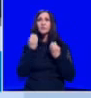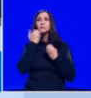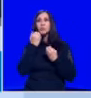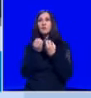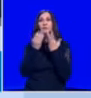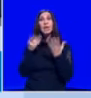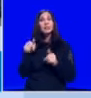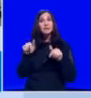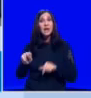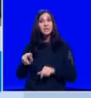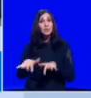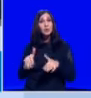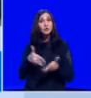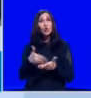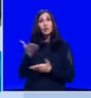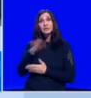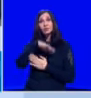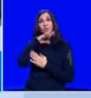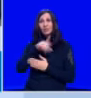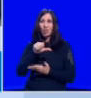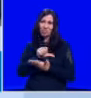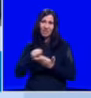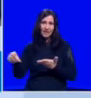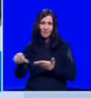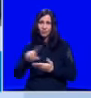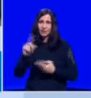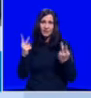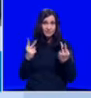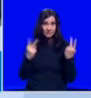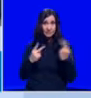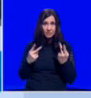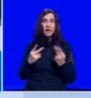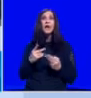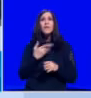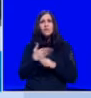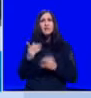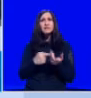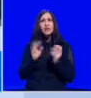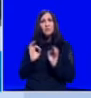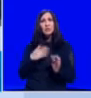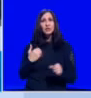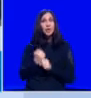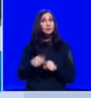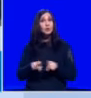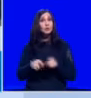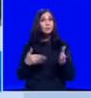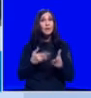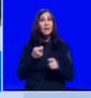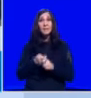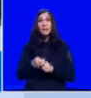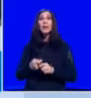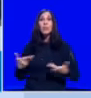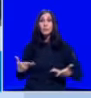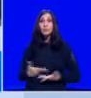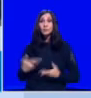им го казахме в парламента, и тъй като те са достатъчно неграмотни, за да не го разберат. Винаги във всеки един момент нашата работа като опозиция е да правим необходимото, за да